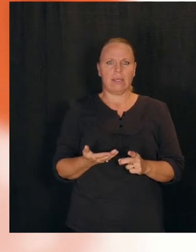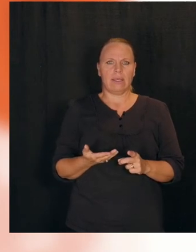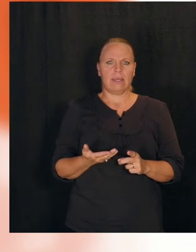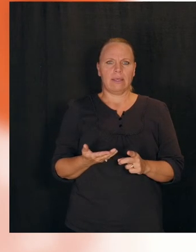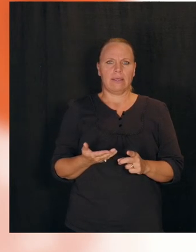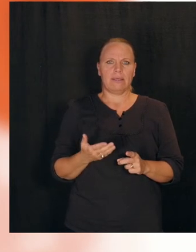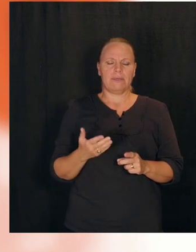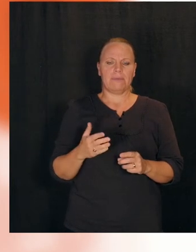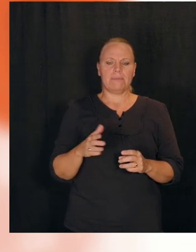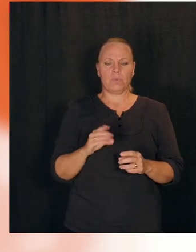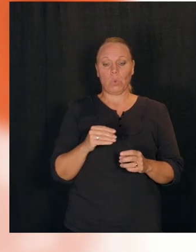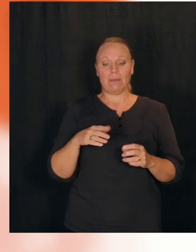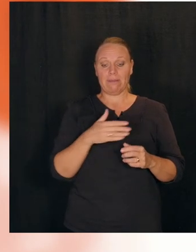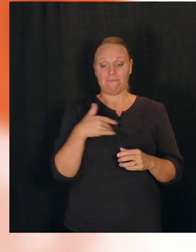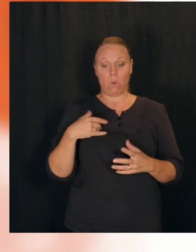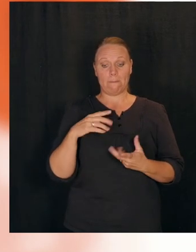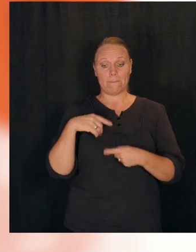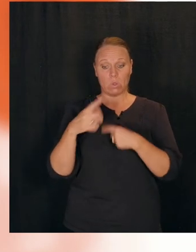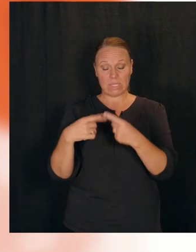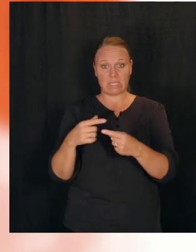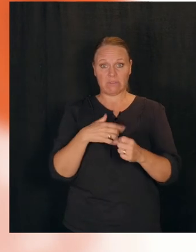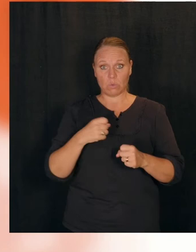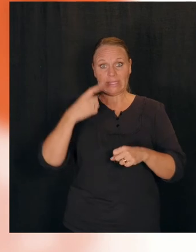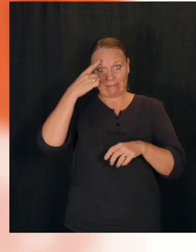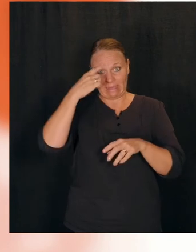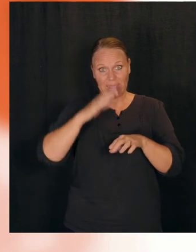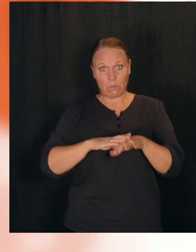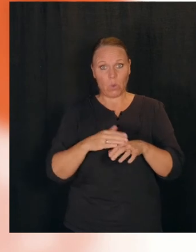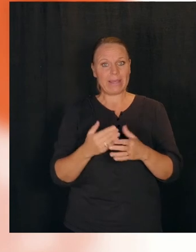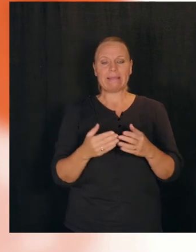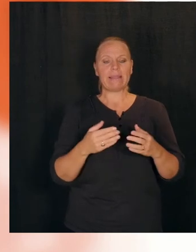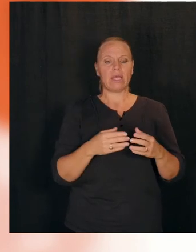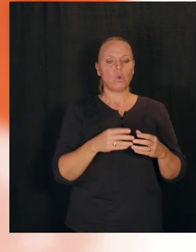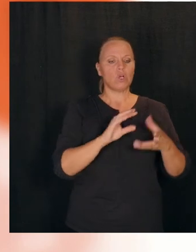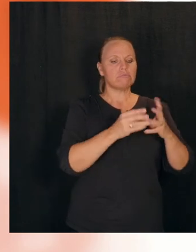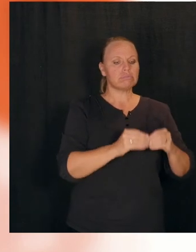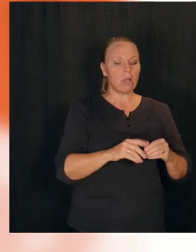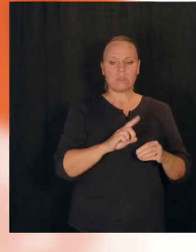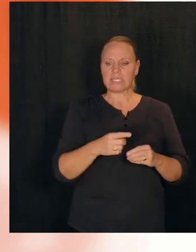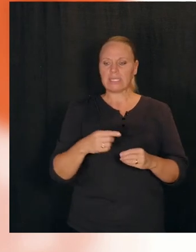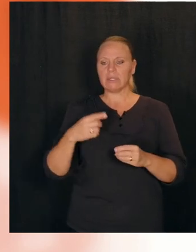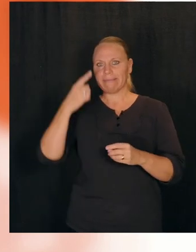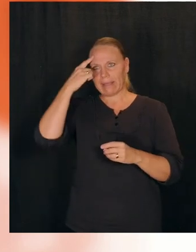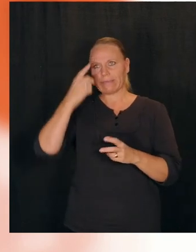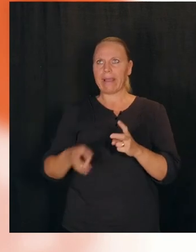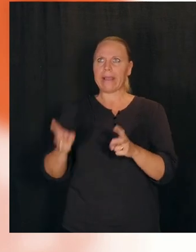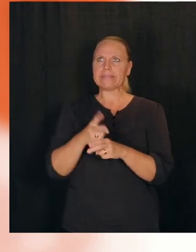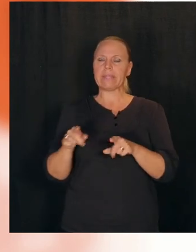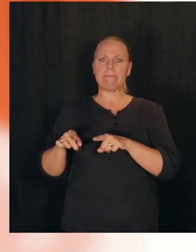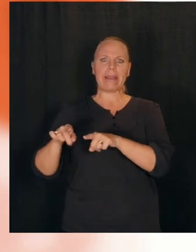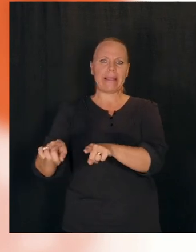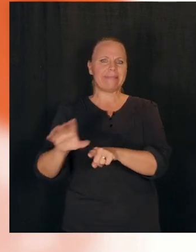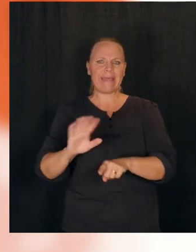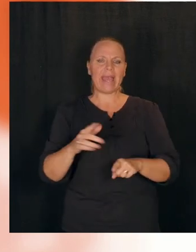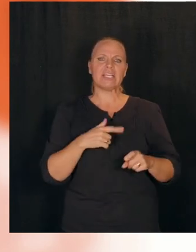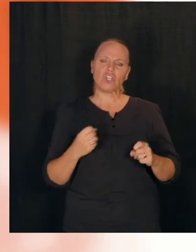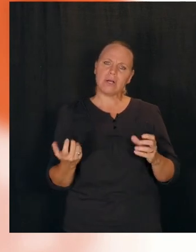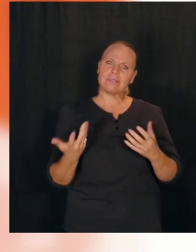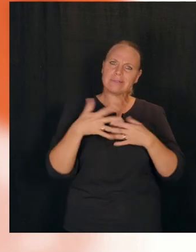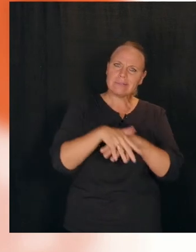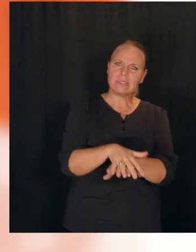i designprocesserna få in det. Det handlar inte om att bryta ut och göra något särskilt av det, utan mer hur går det att få